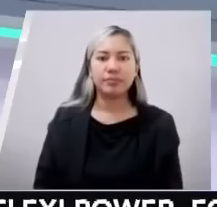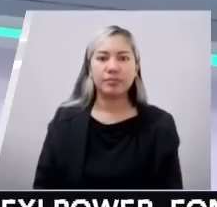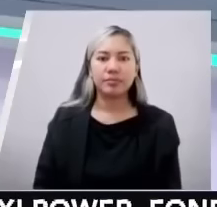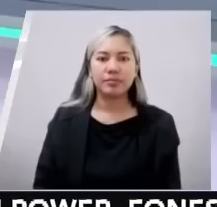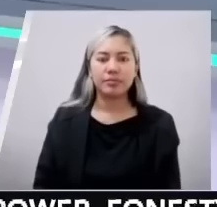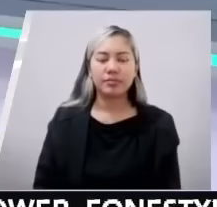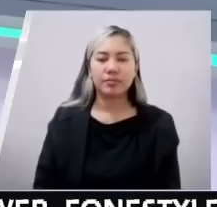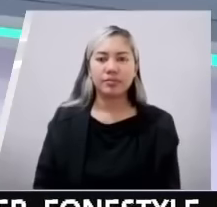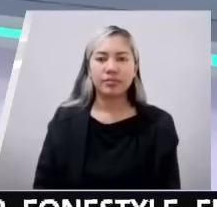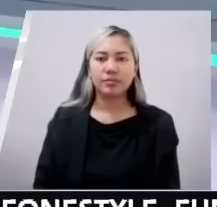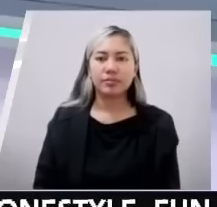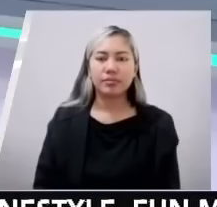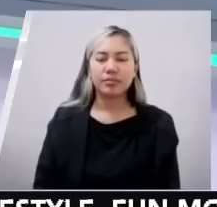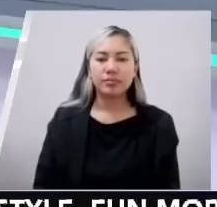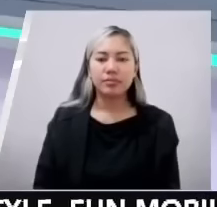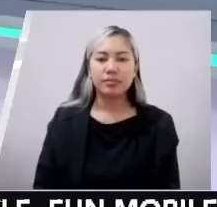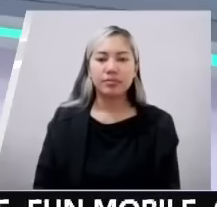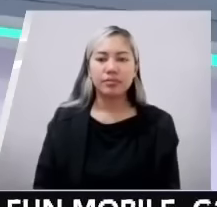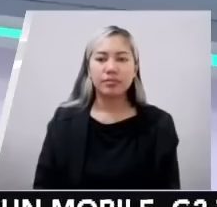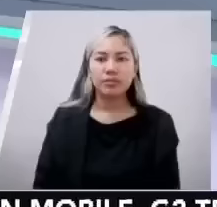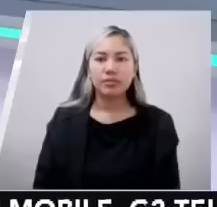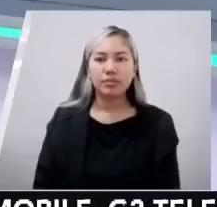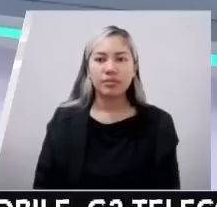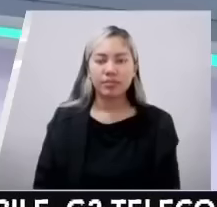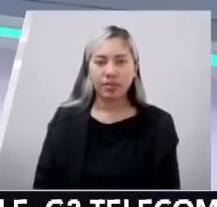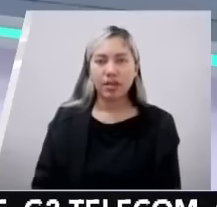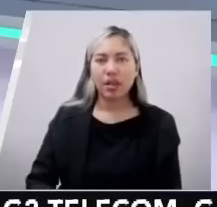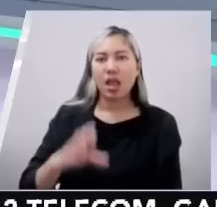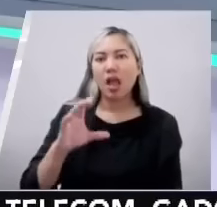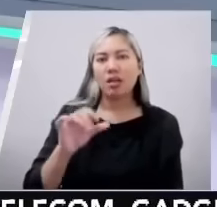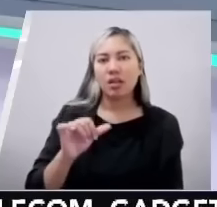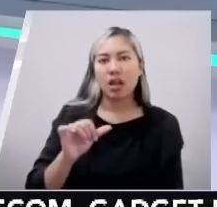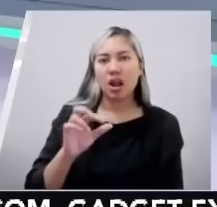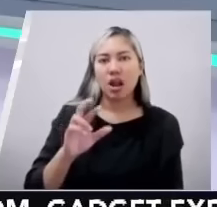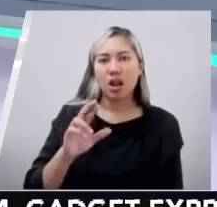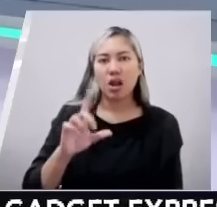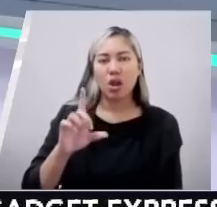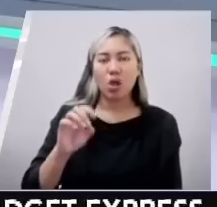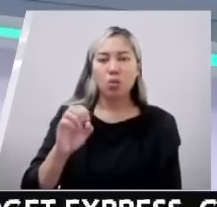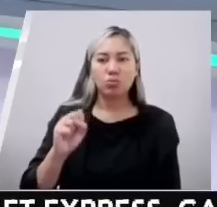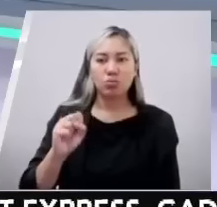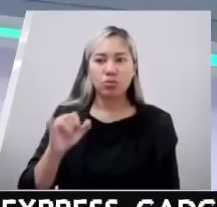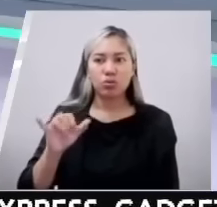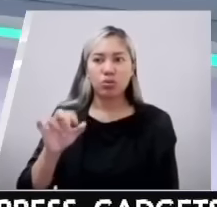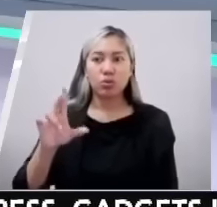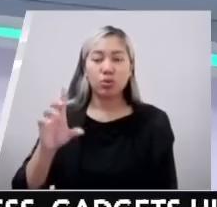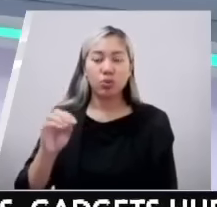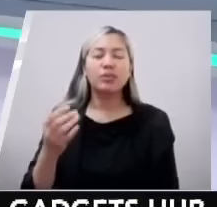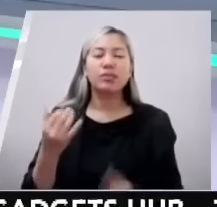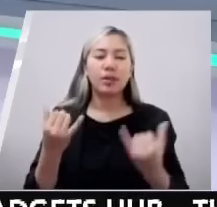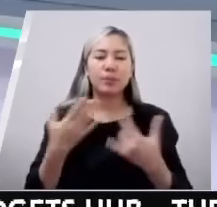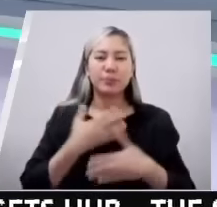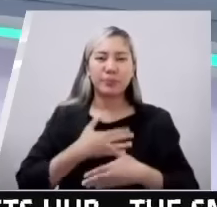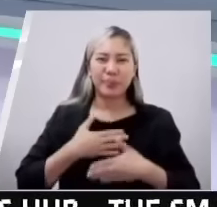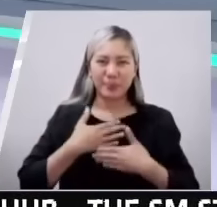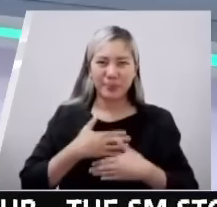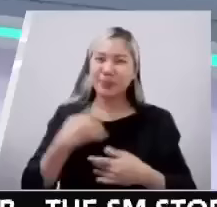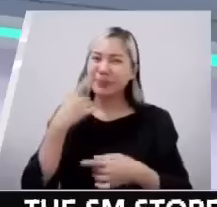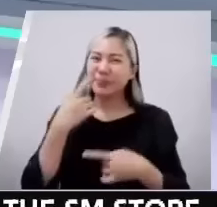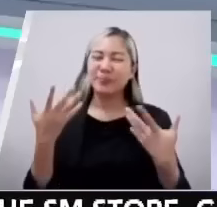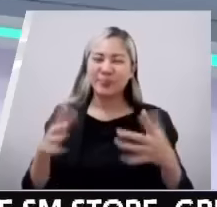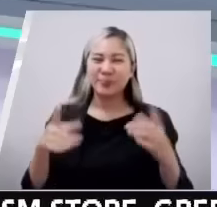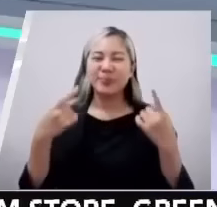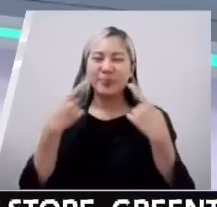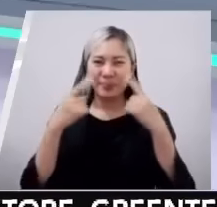nag-e-enjoy muna sa ngayon si Pinoy gymnast Carlos yulo kasunod ng kanyang tagumpay sa Paris Olympics matapos ang pagdiriwang Ano nga ba ang